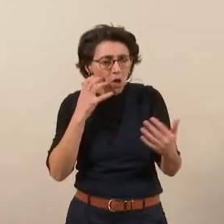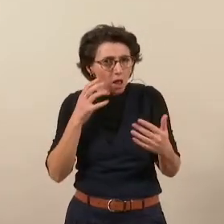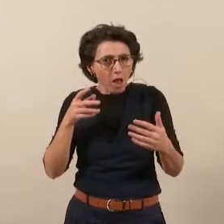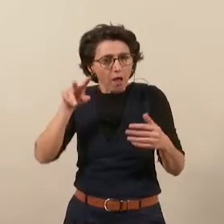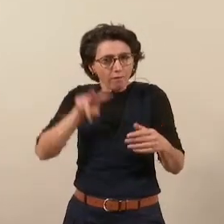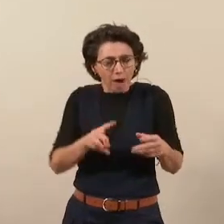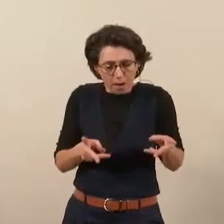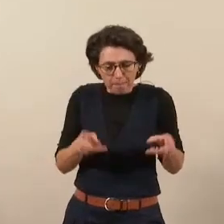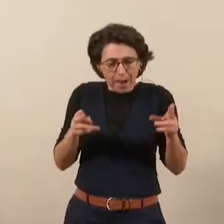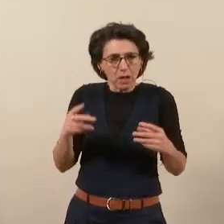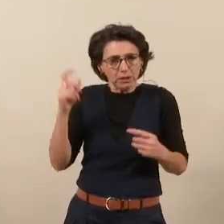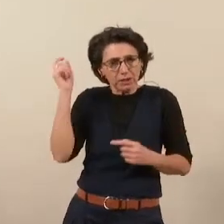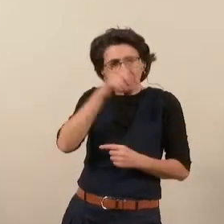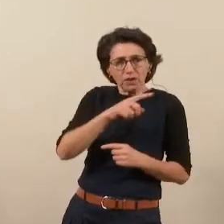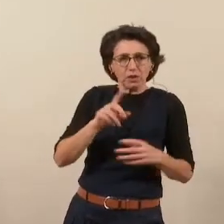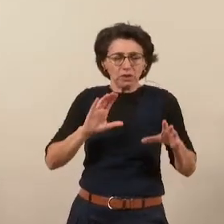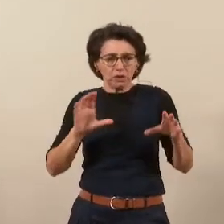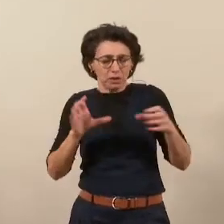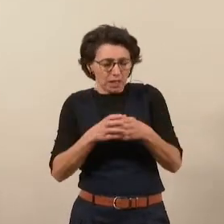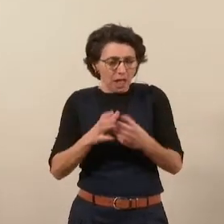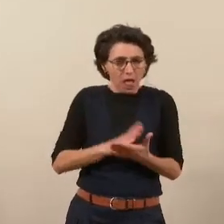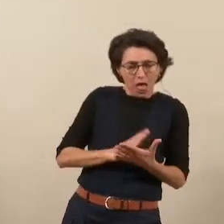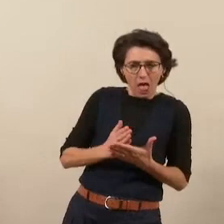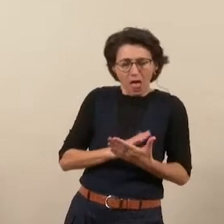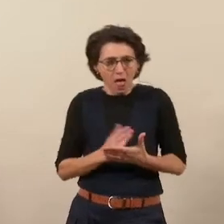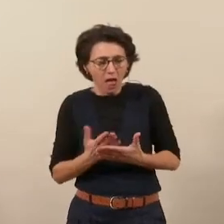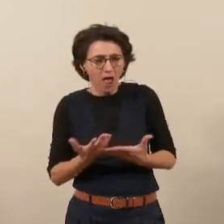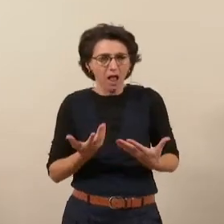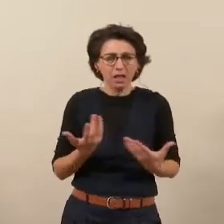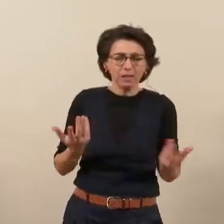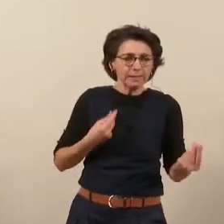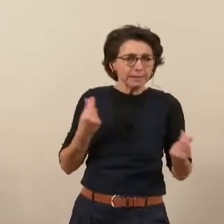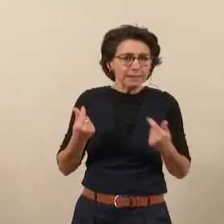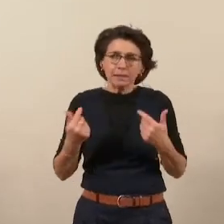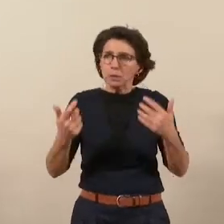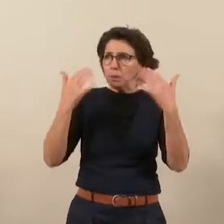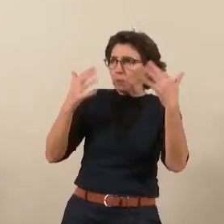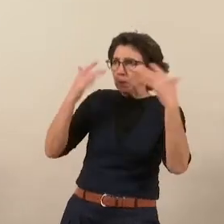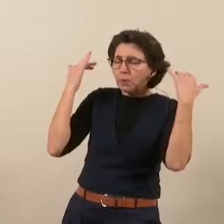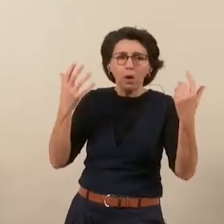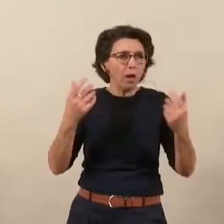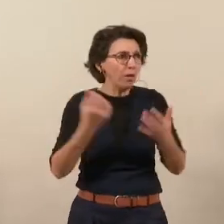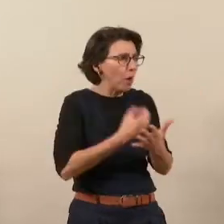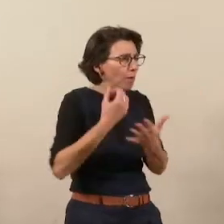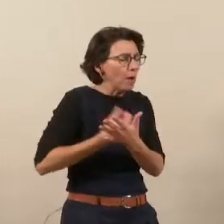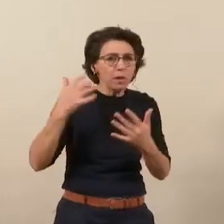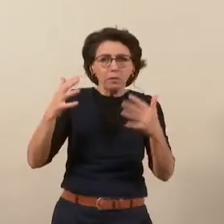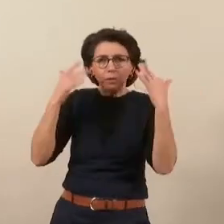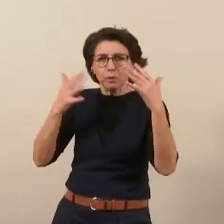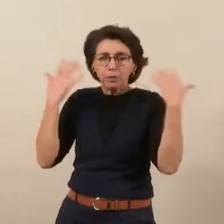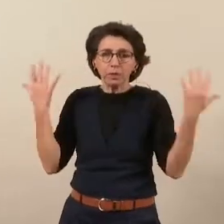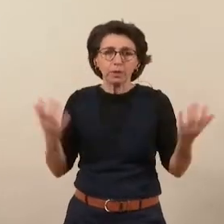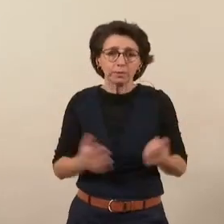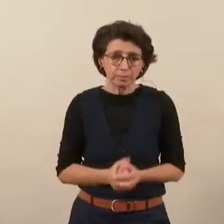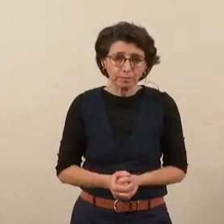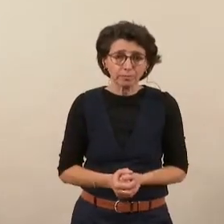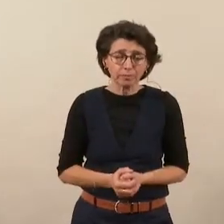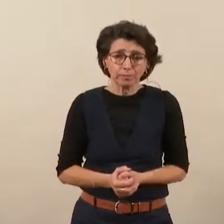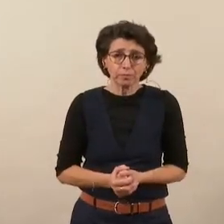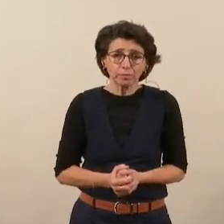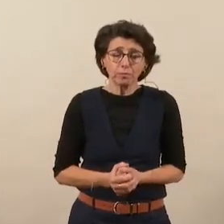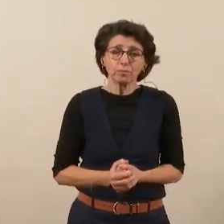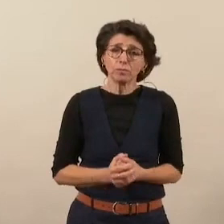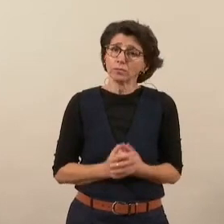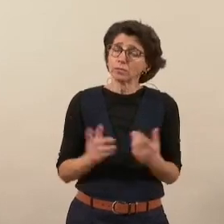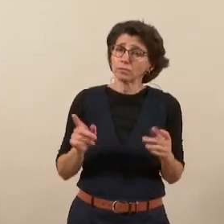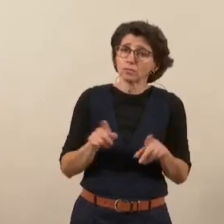difficiles de formation, d'hésitation et où ils sont très perméables aux avis extérieurs. Rien ne doit être